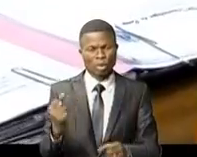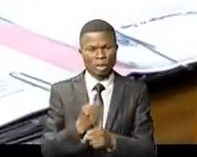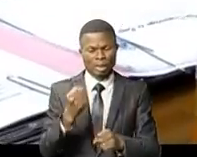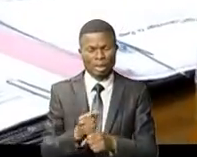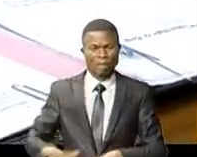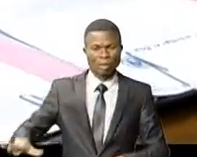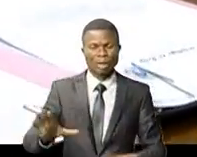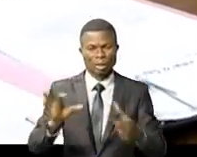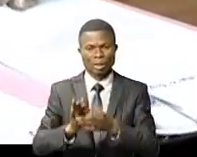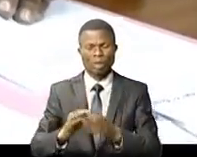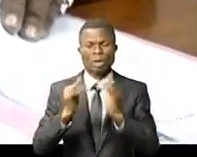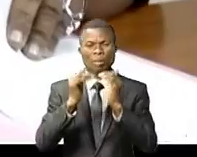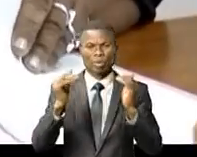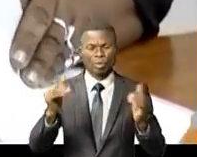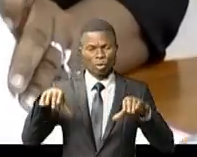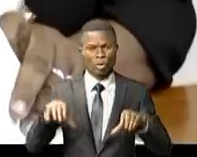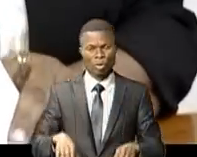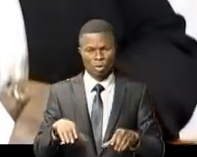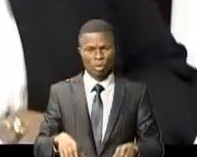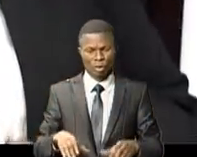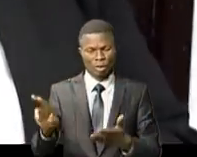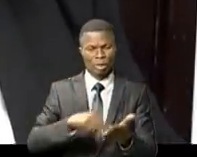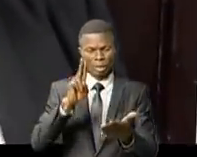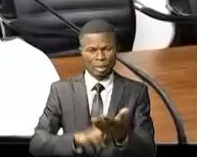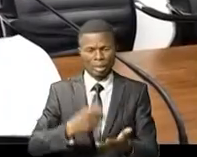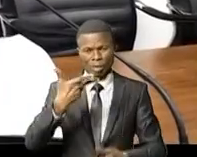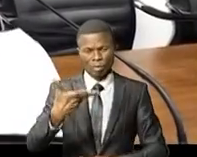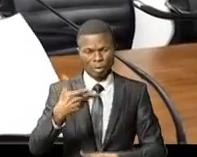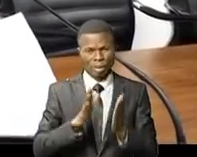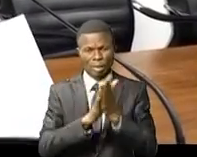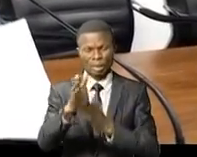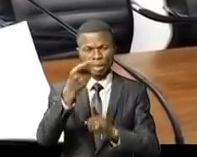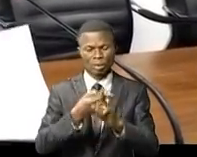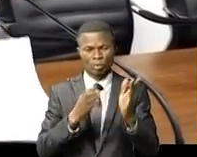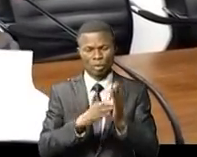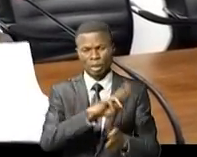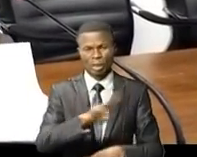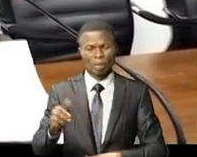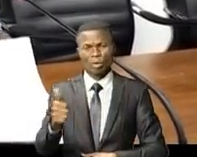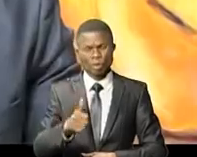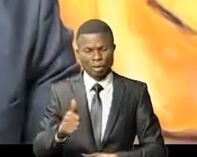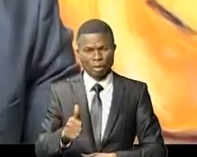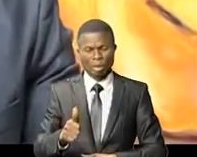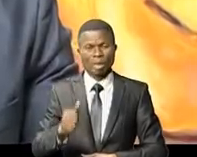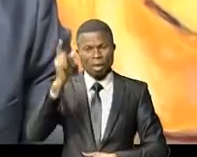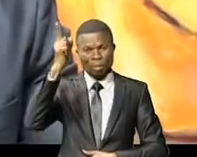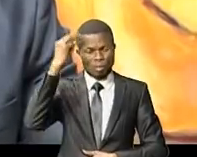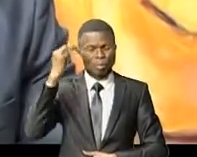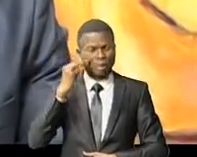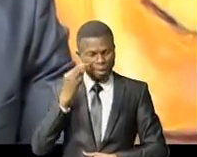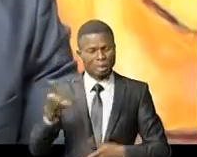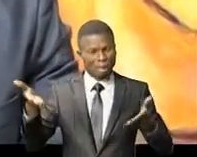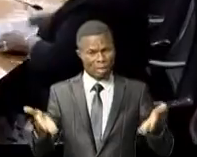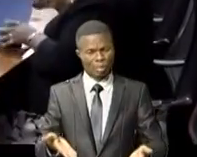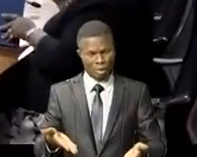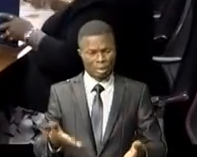Nations Unies pour la stabilisation du Congo a été signé le mercredi 15 septembre 2021 en présence du Premier ministre